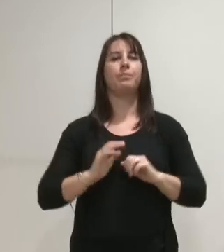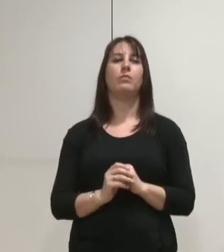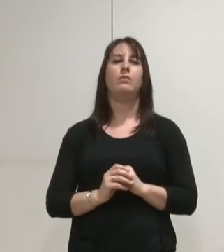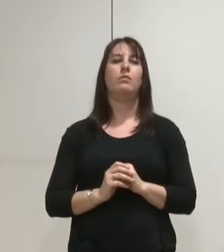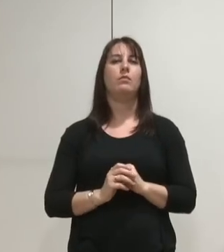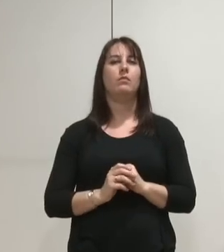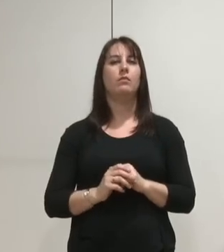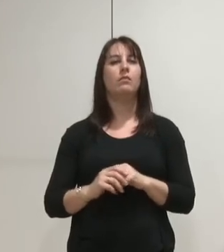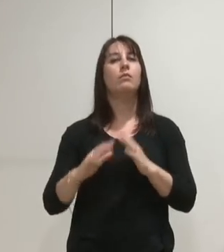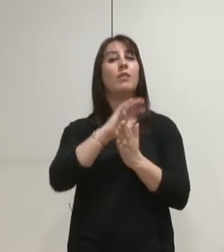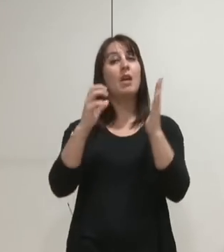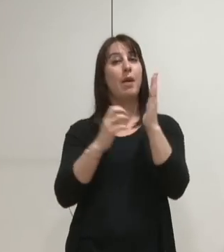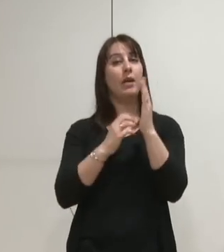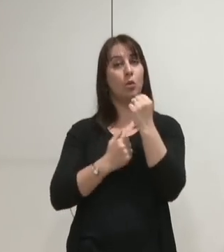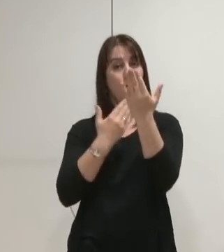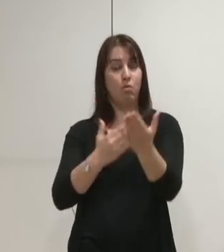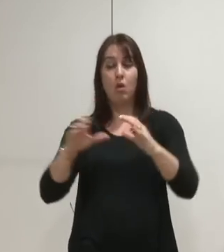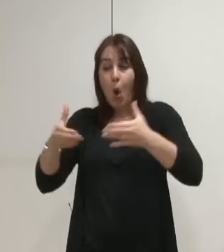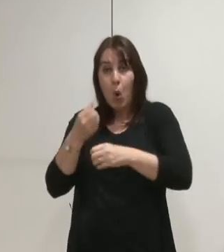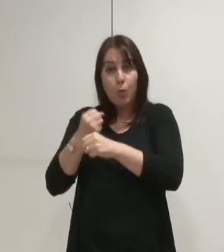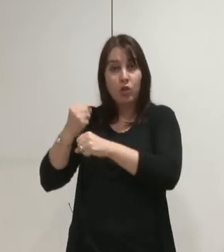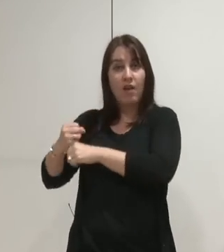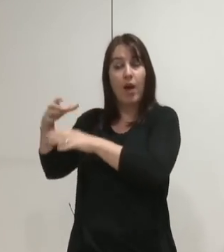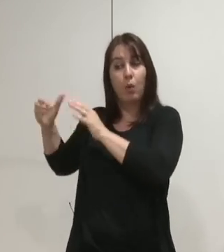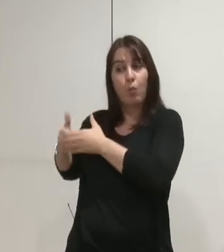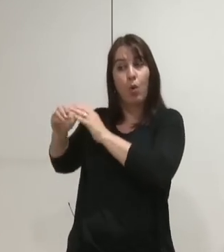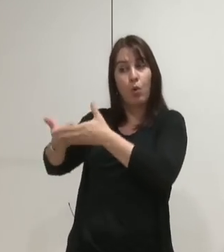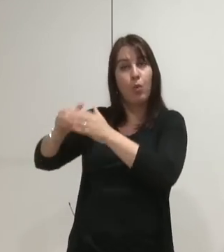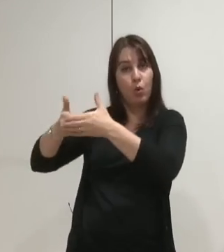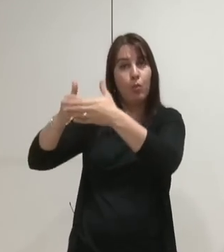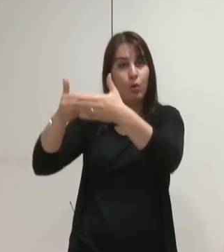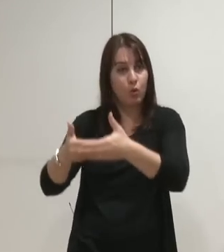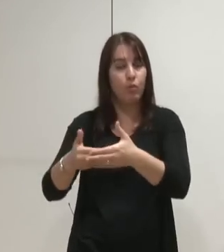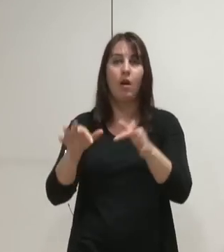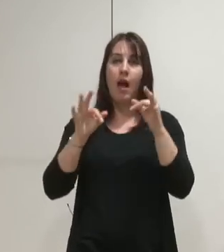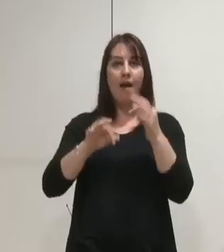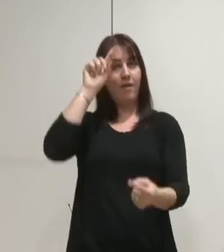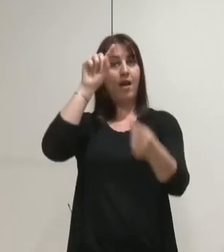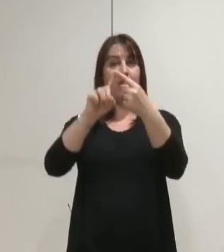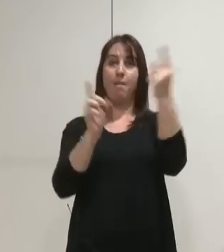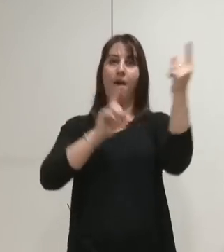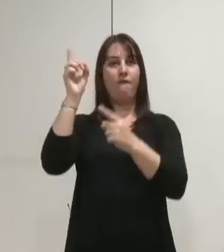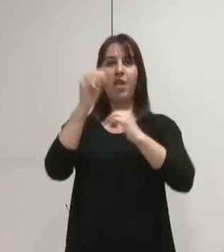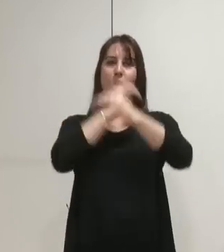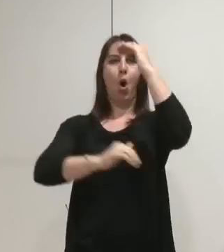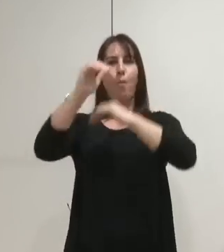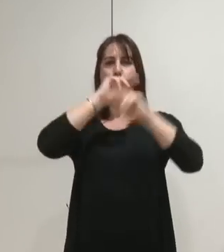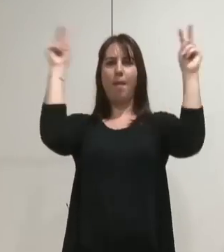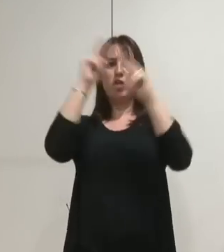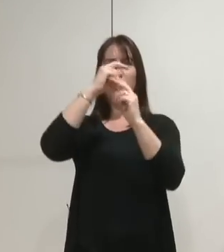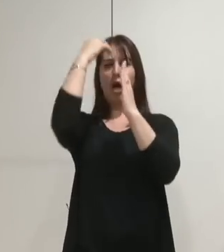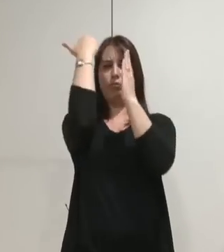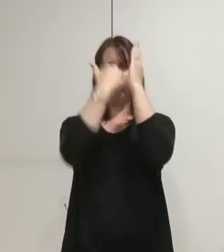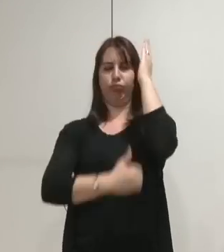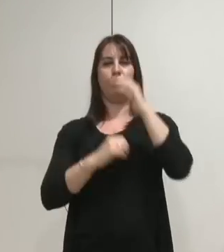précise des groupes de travail se sont réunis ces temps ont permis d'élaborer les grandes lignes de la future fête il y a ensuite